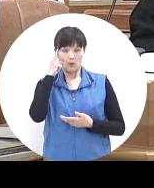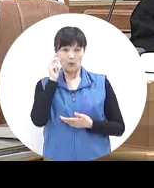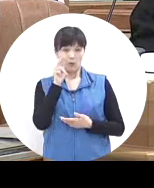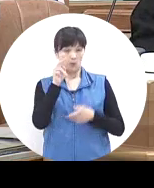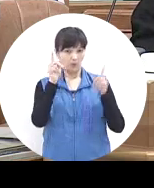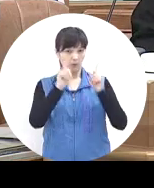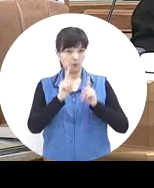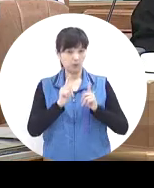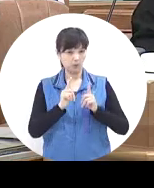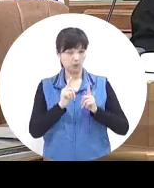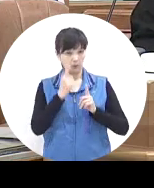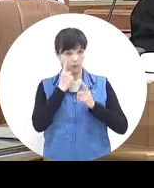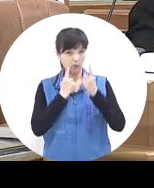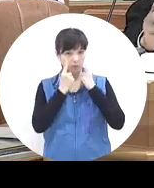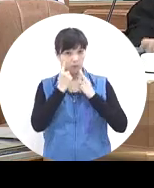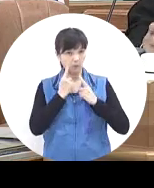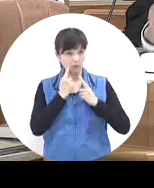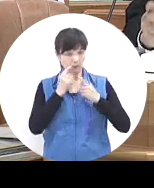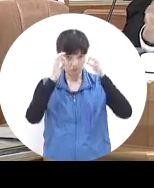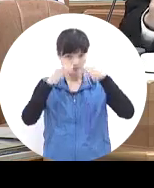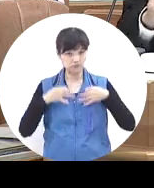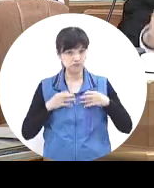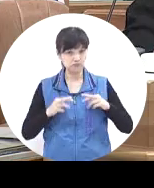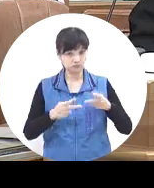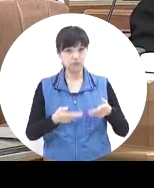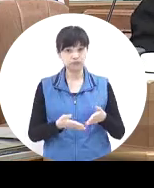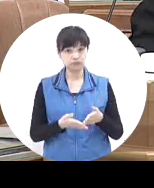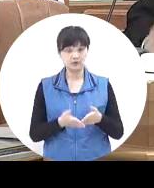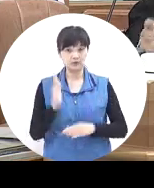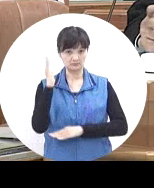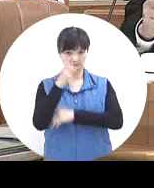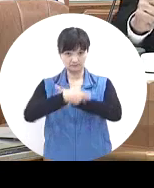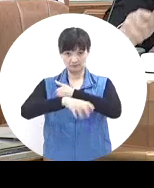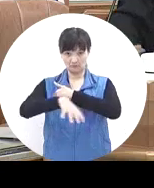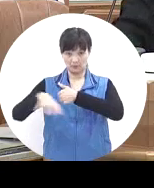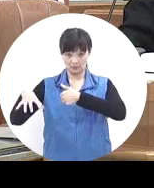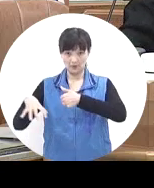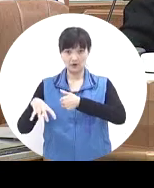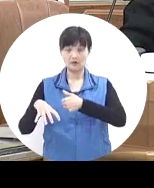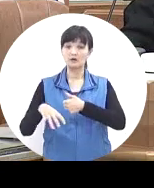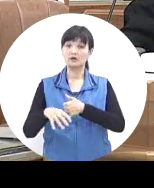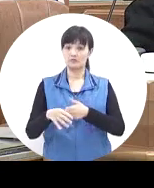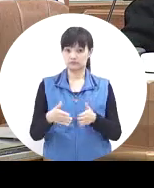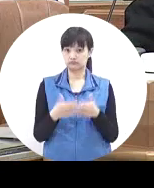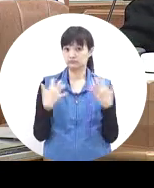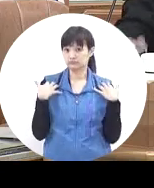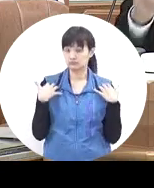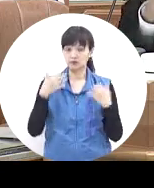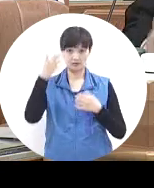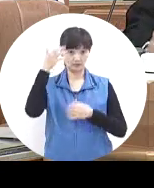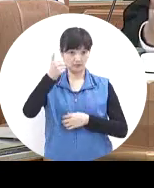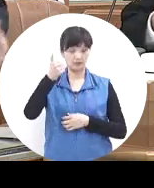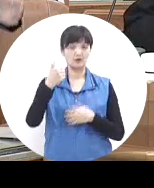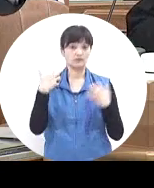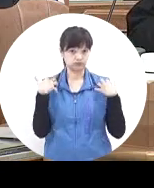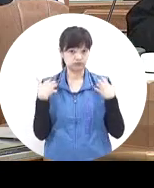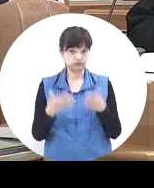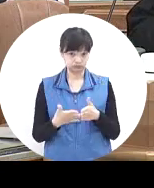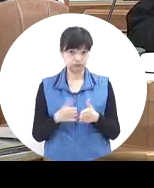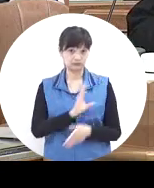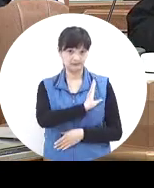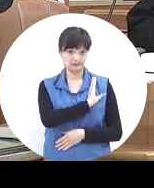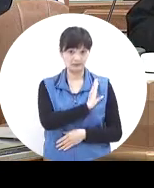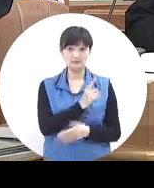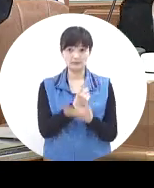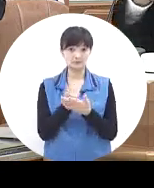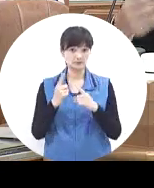关要负起责任以外，当然他的长官也必须要负起责任嘛。 是啊， 每一个人都有他的责